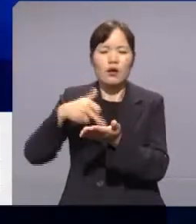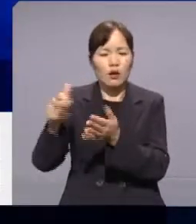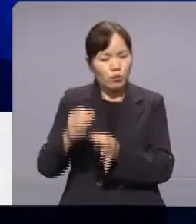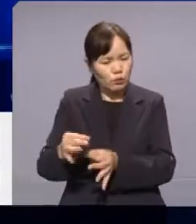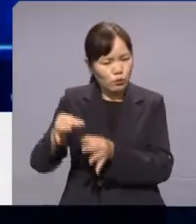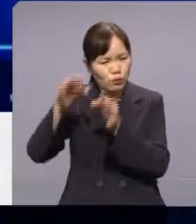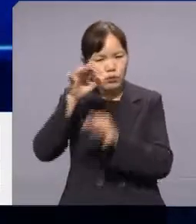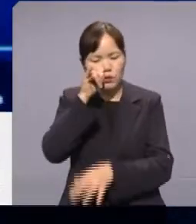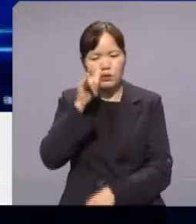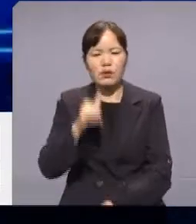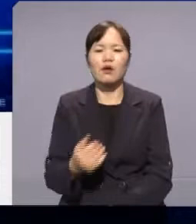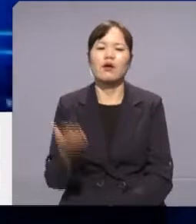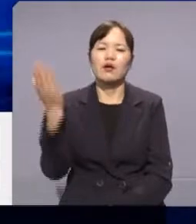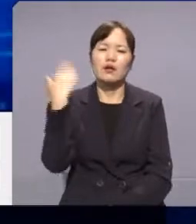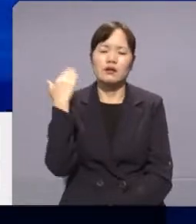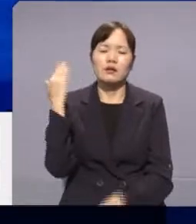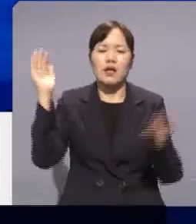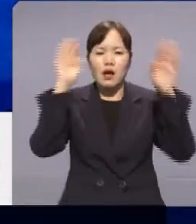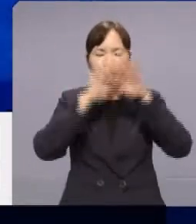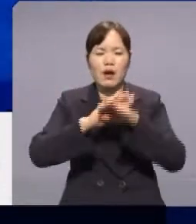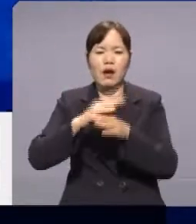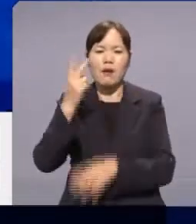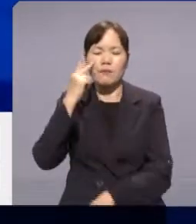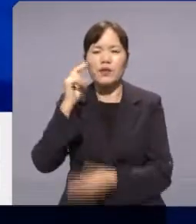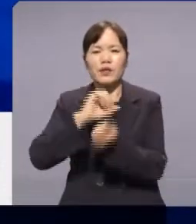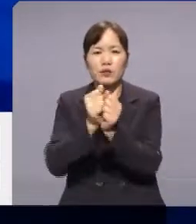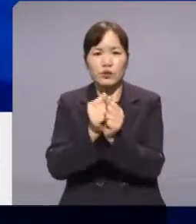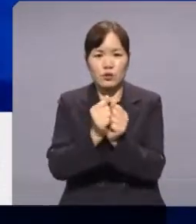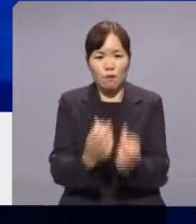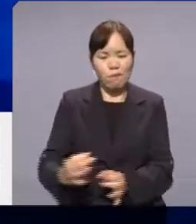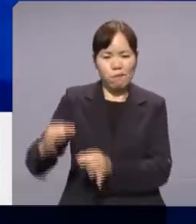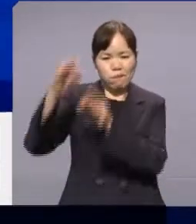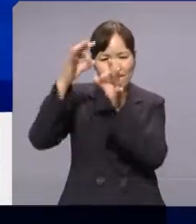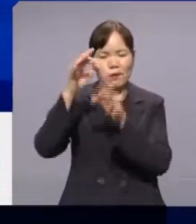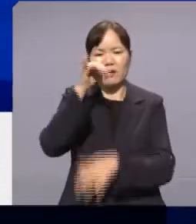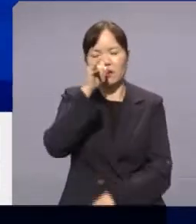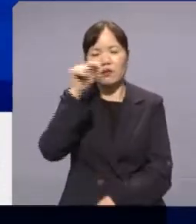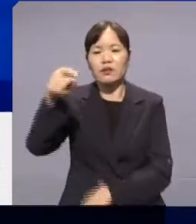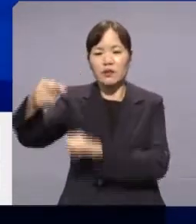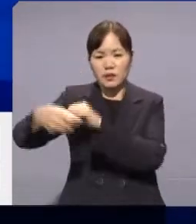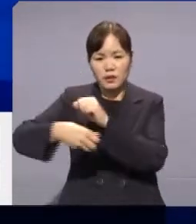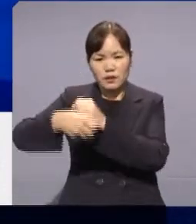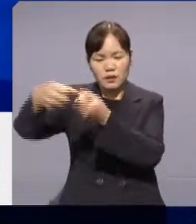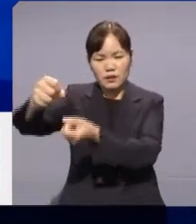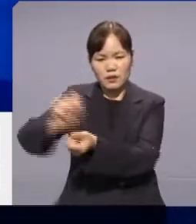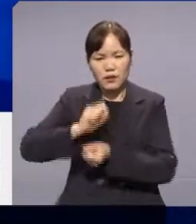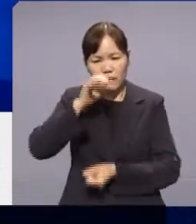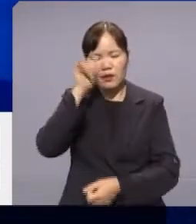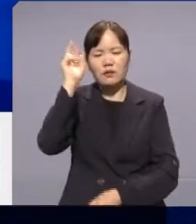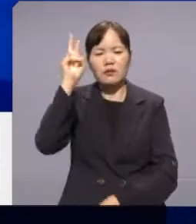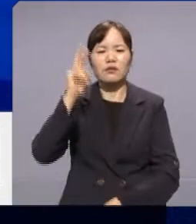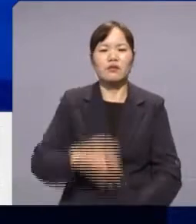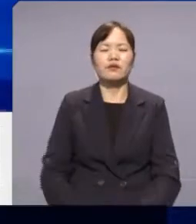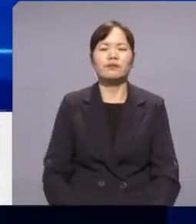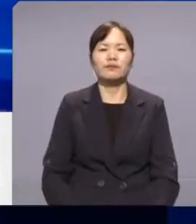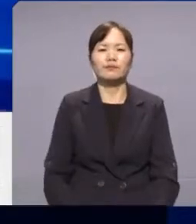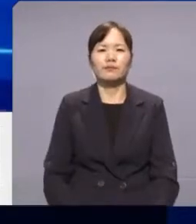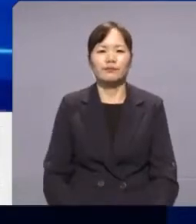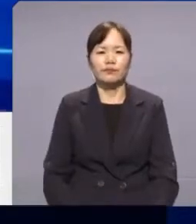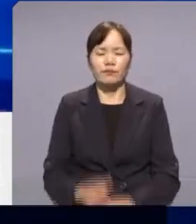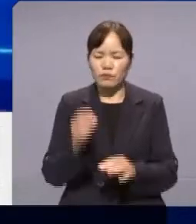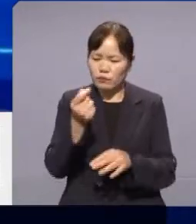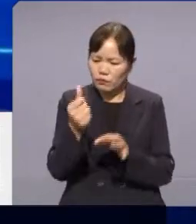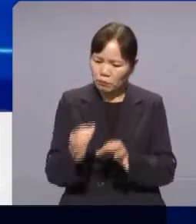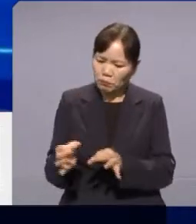올랐는데 지난밤에 미국 주식이 상당히 큰 폭으로 상승을 했고 이런 영향도 있겠지만 어쨌든 좀 다소 회복을 하는